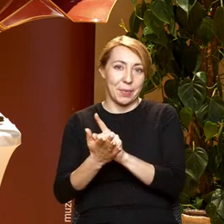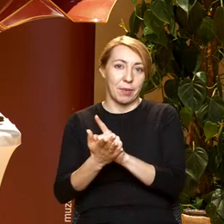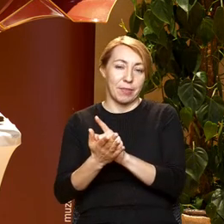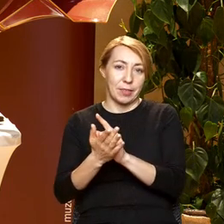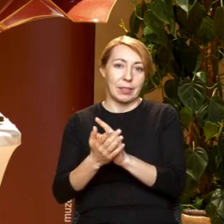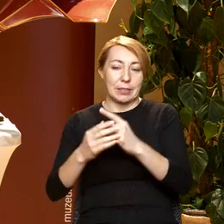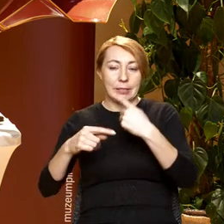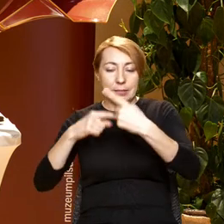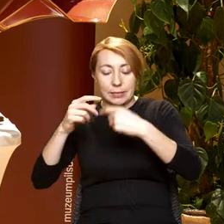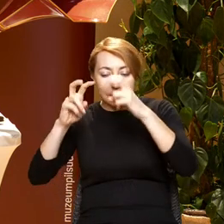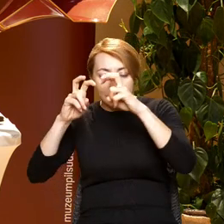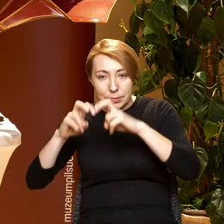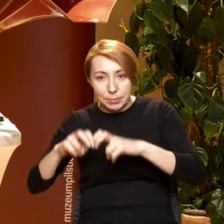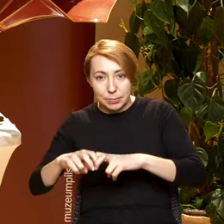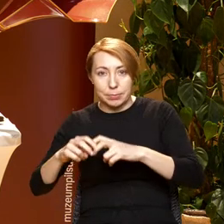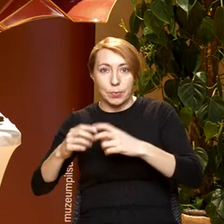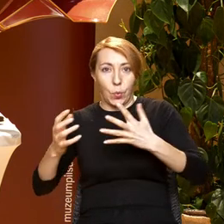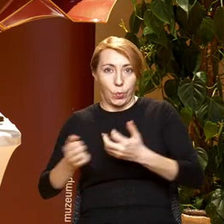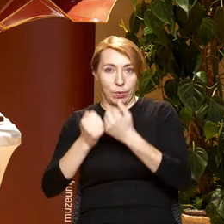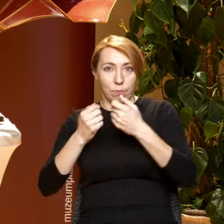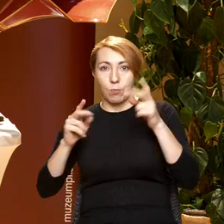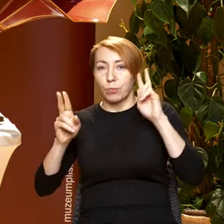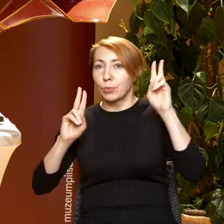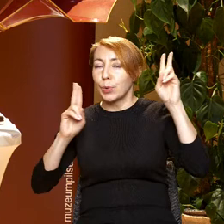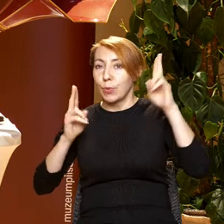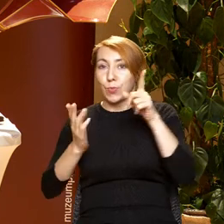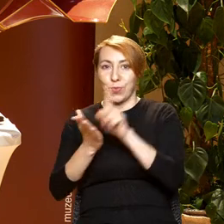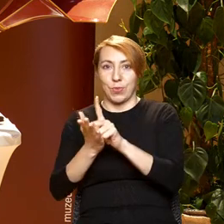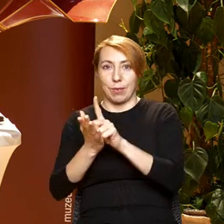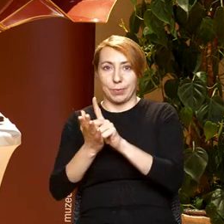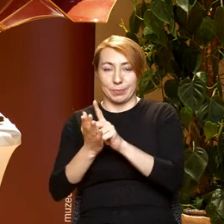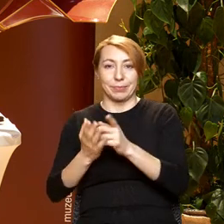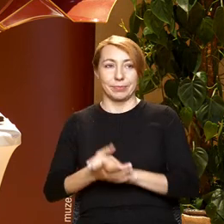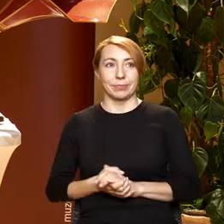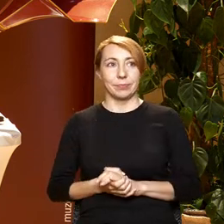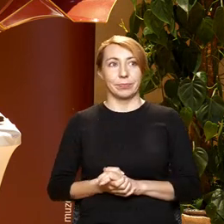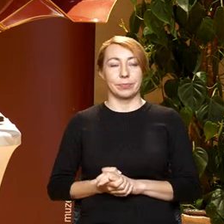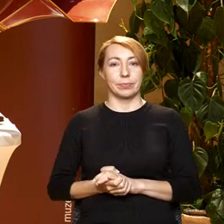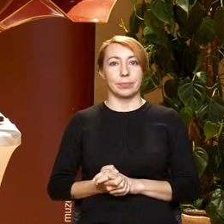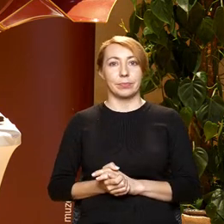ponownie ponownie odtworzone i zdigitalizowane.